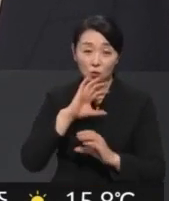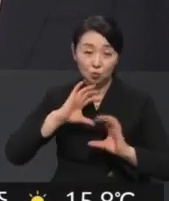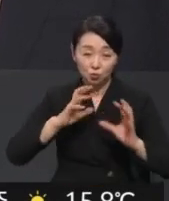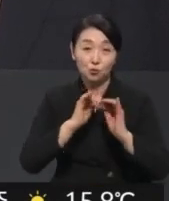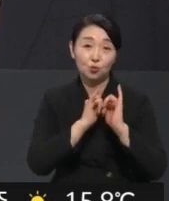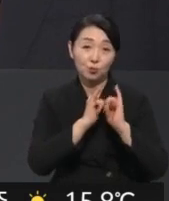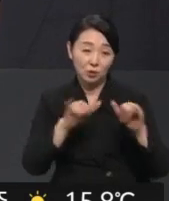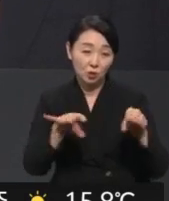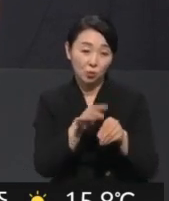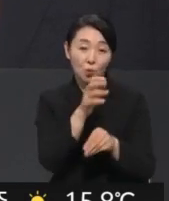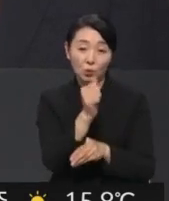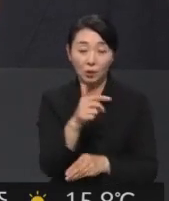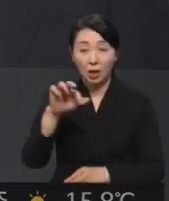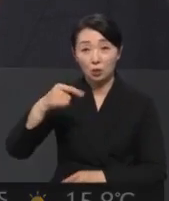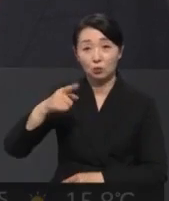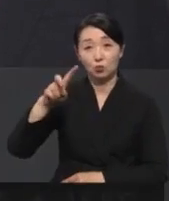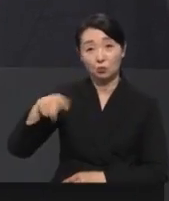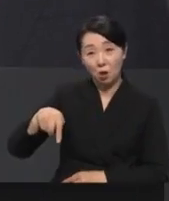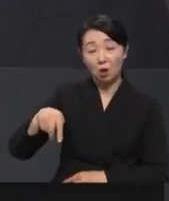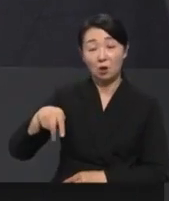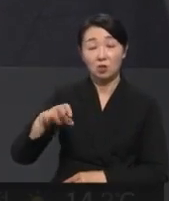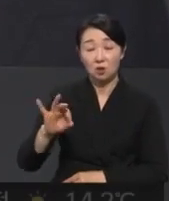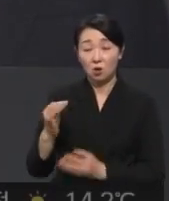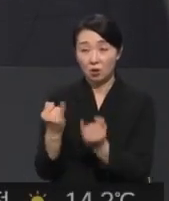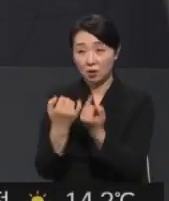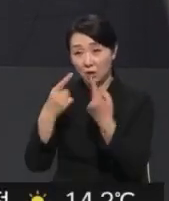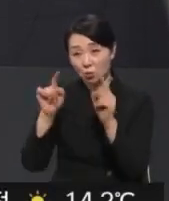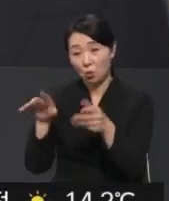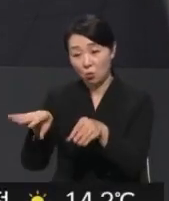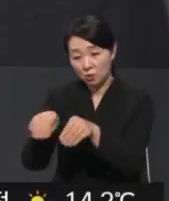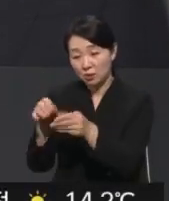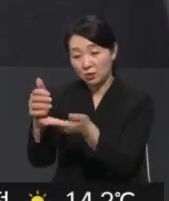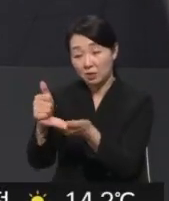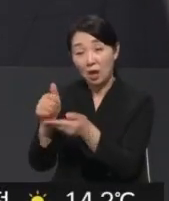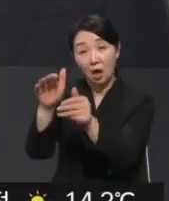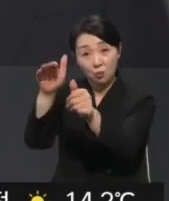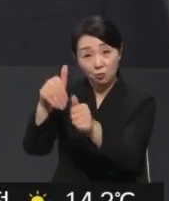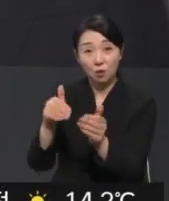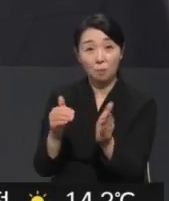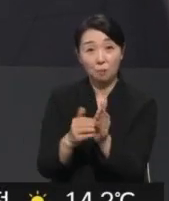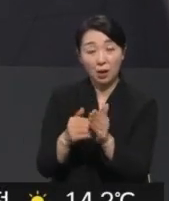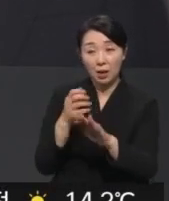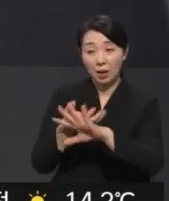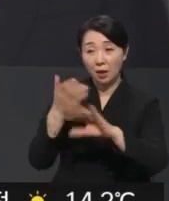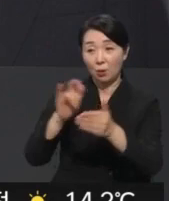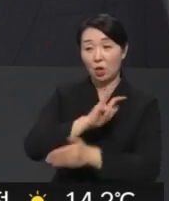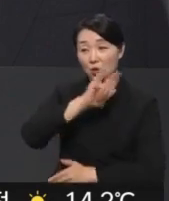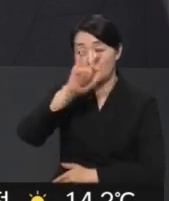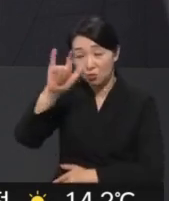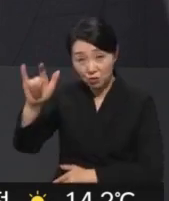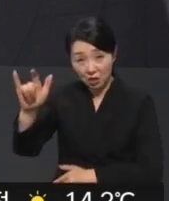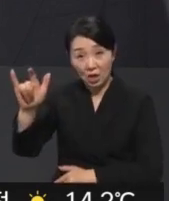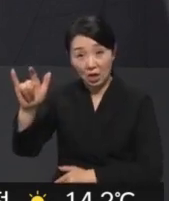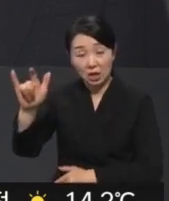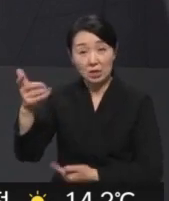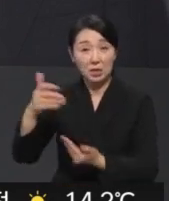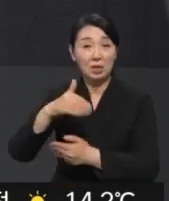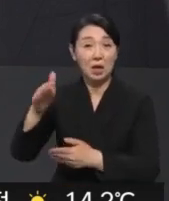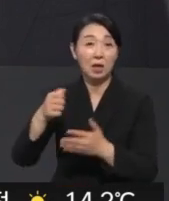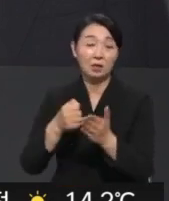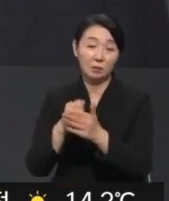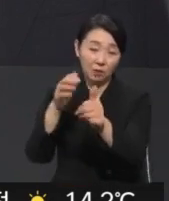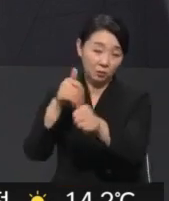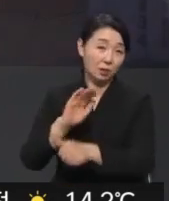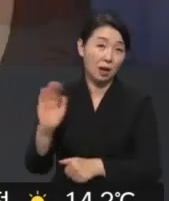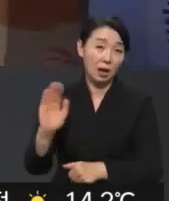장윤금 숙명여대 총장 등의 출석을 요구한 바가 있죠. 해외 출장 등의 이유로 출석을 거부를 하면서 질타가